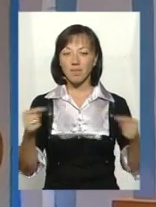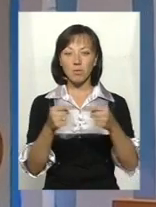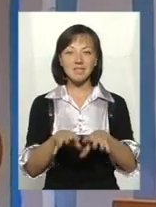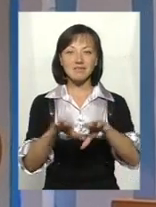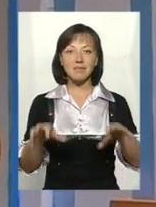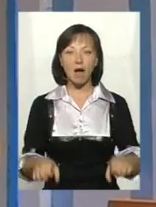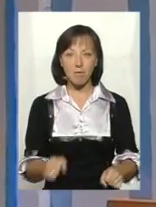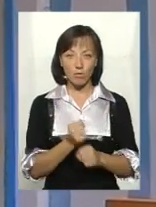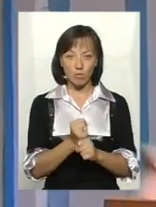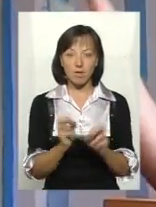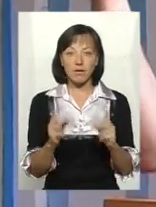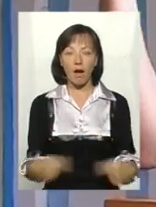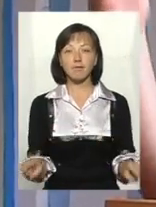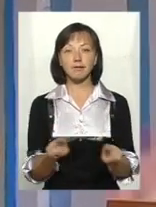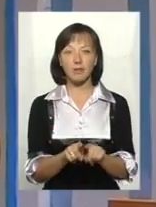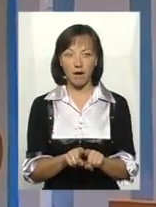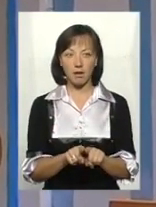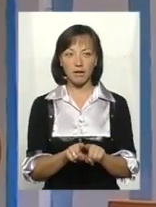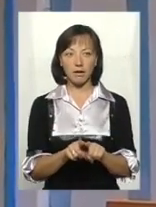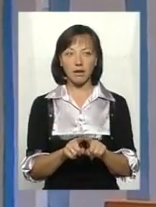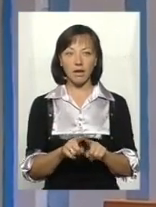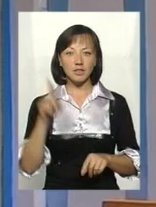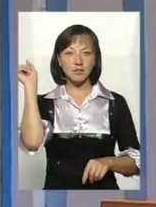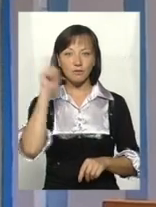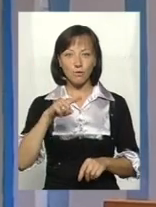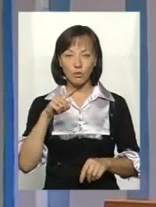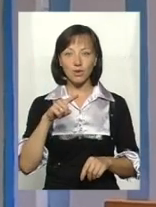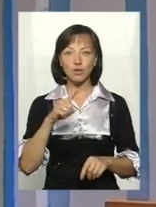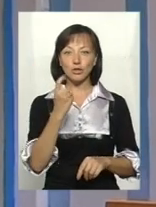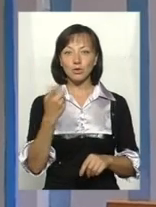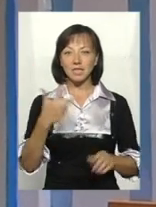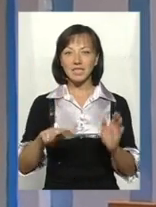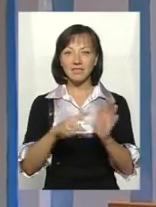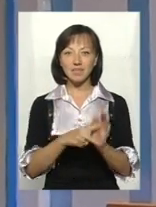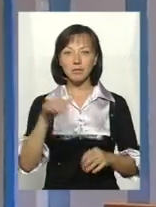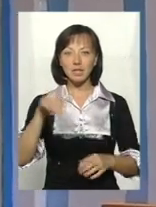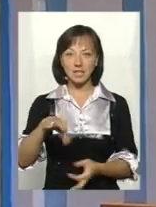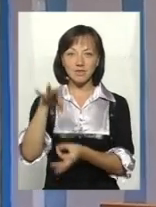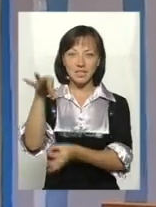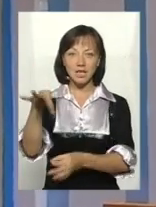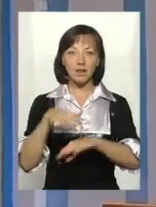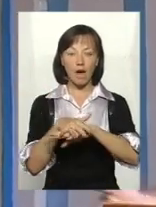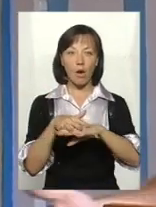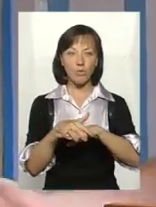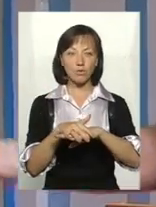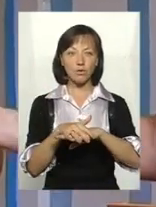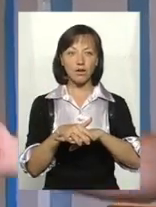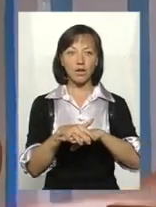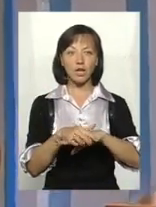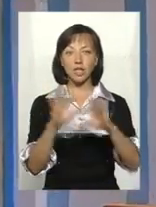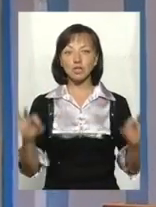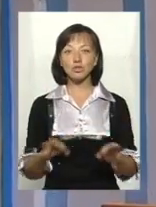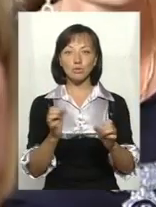посаді. Як же ж так? Негідник і сволоч, 138 тисяч висить на нього на рахунку, а він нічого